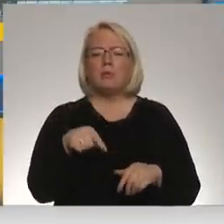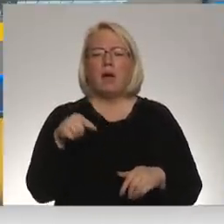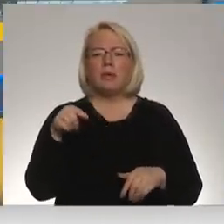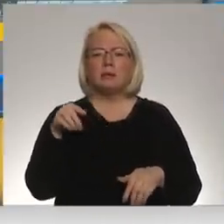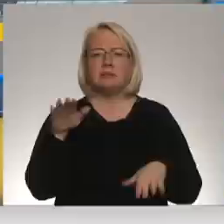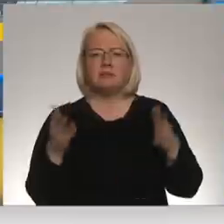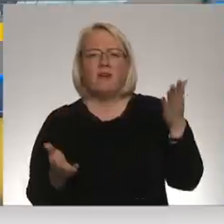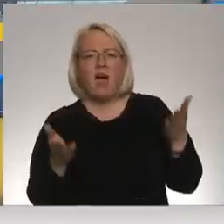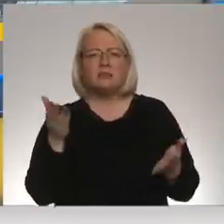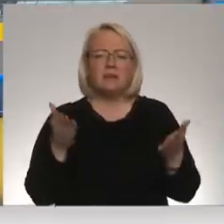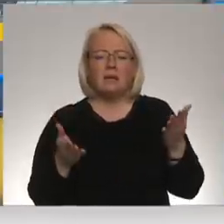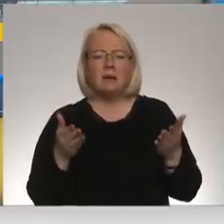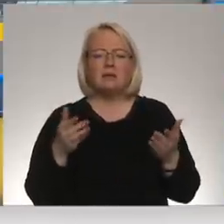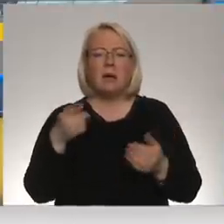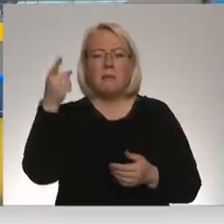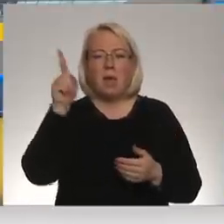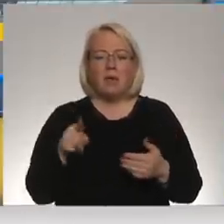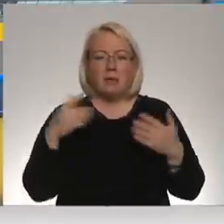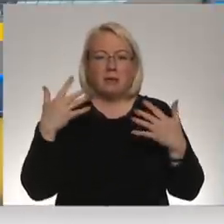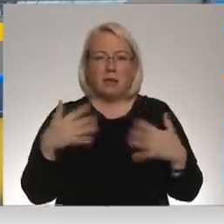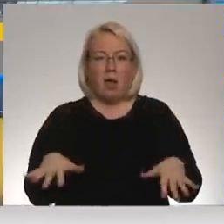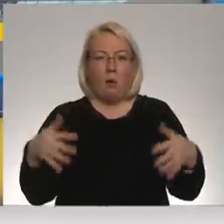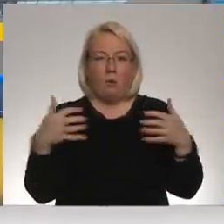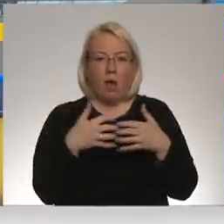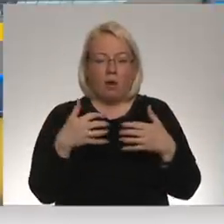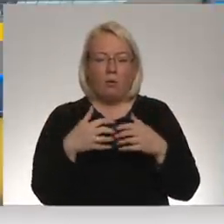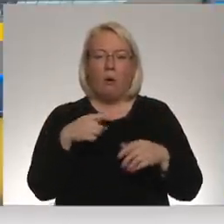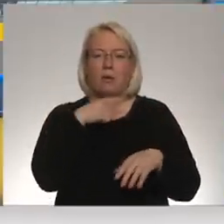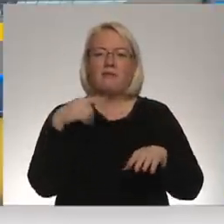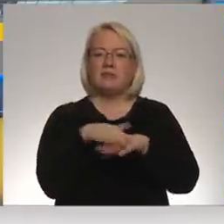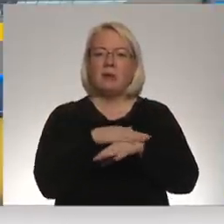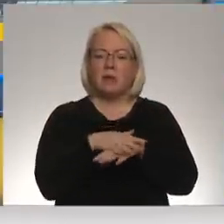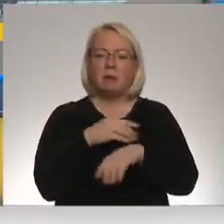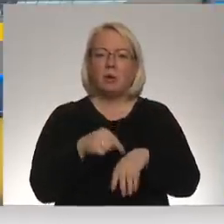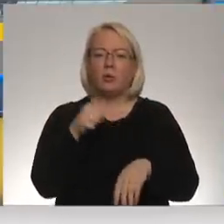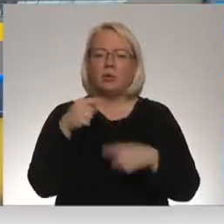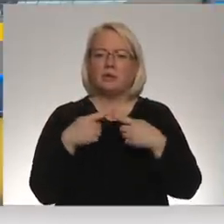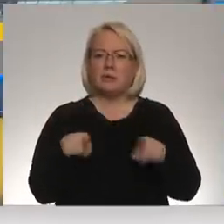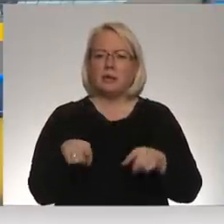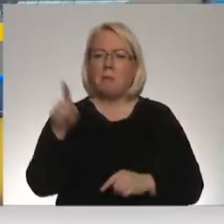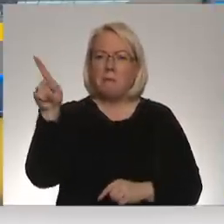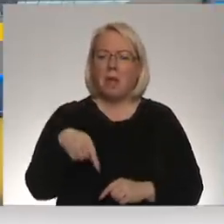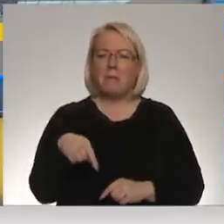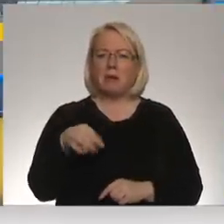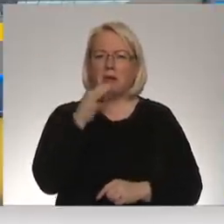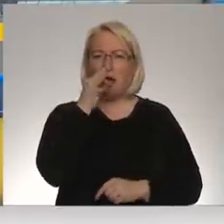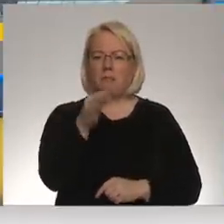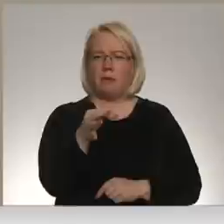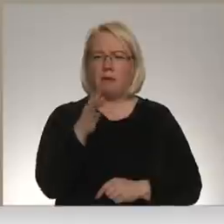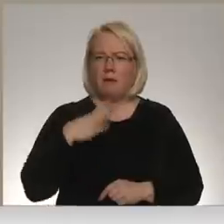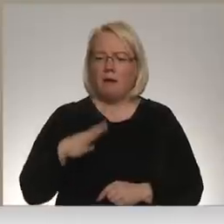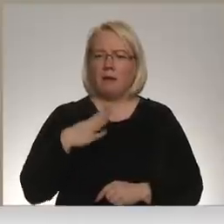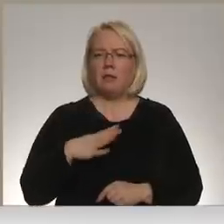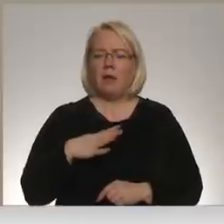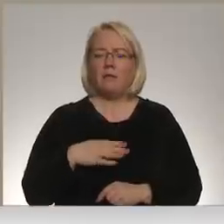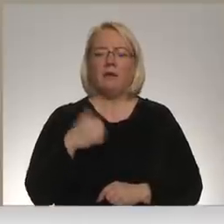mēnesi pēc šī uzsāktā kara Krievijas sabiedrība jūtas citādi, pieprasa atbildes, gaida?